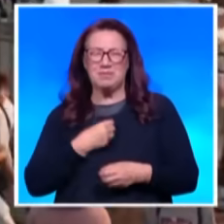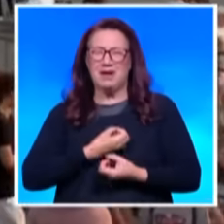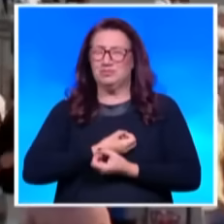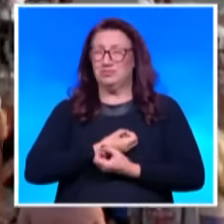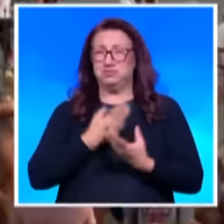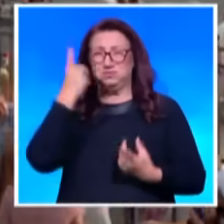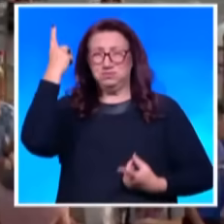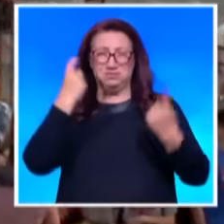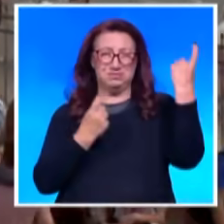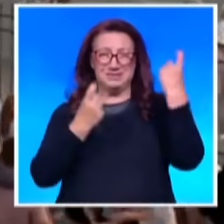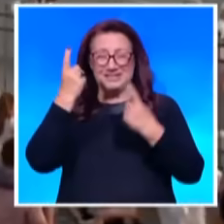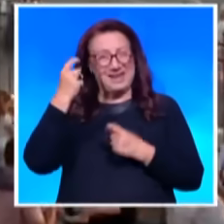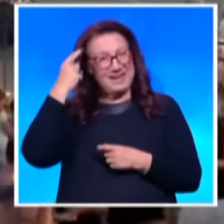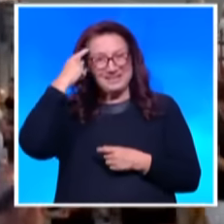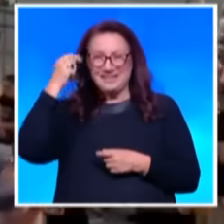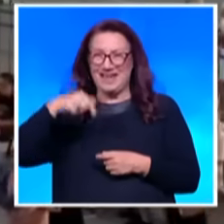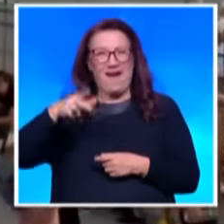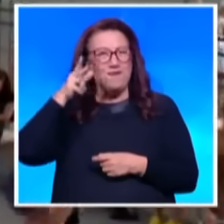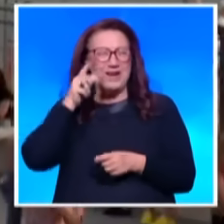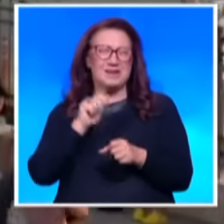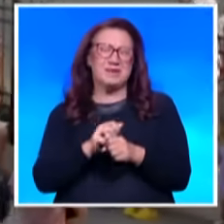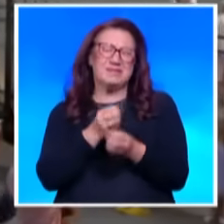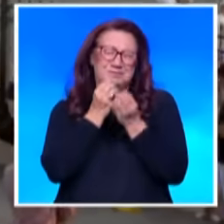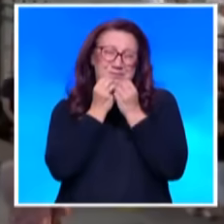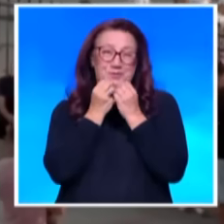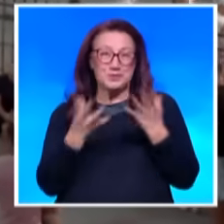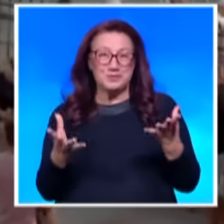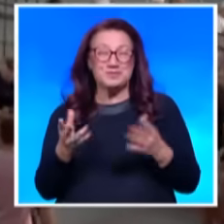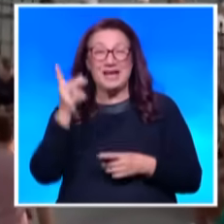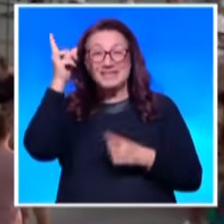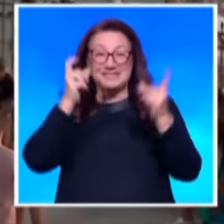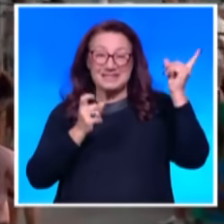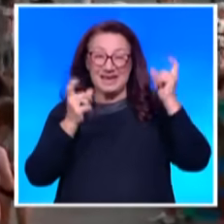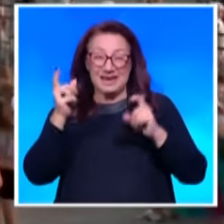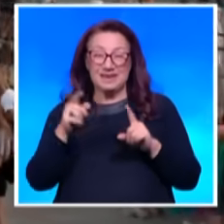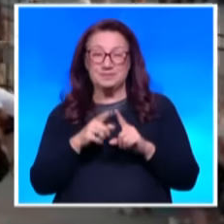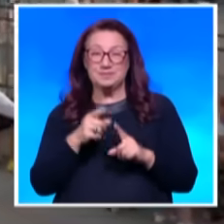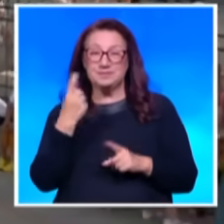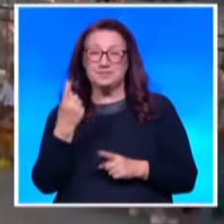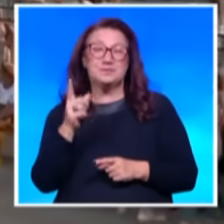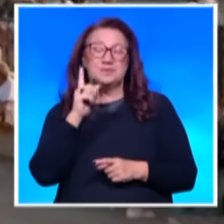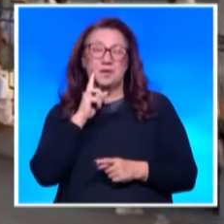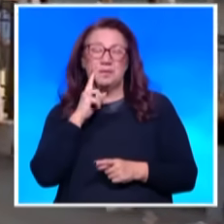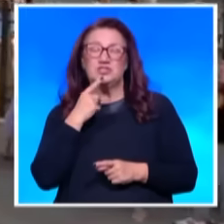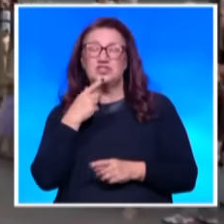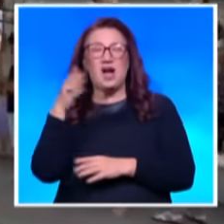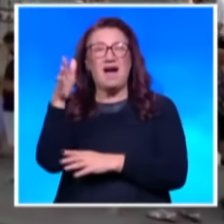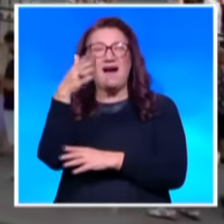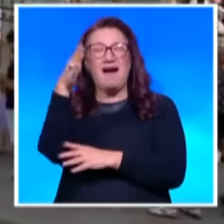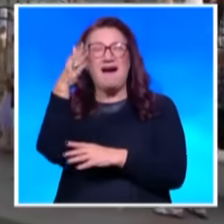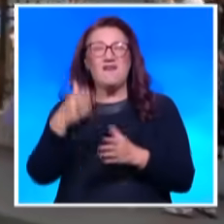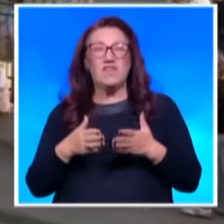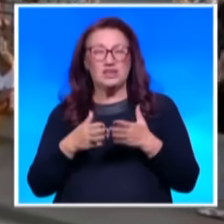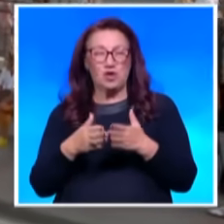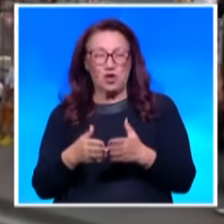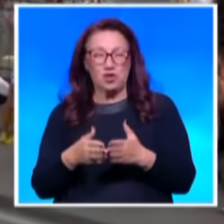с своята заря. Преди минути пък ветрохорицът Павлин на Дворни беше официално изпратен за участие в състезание,